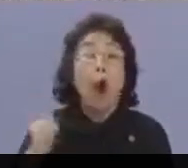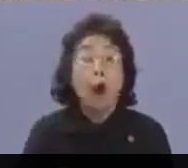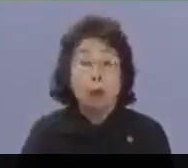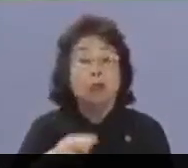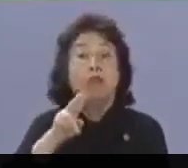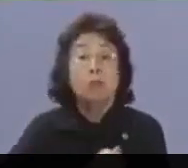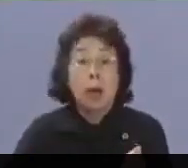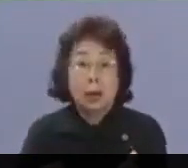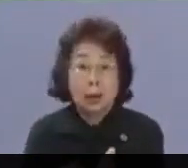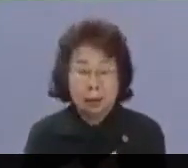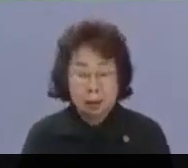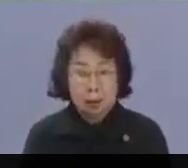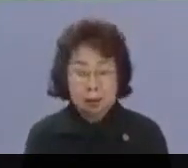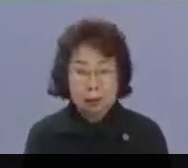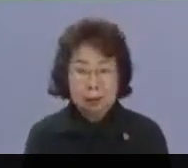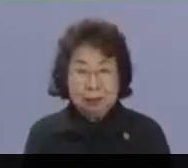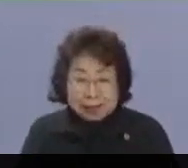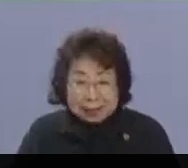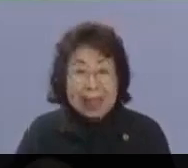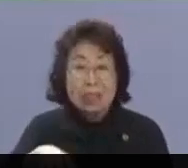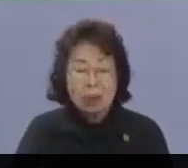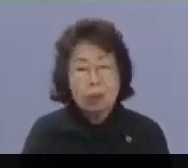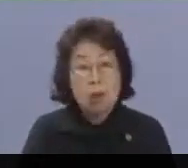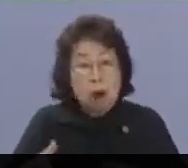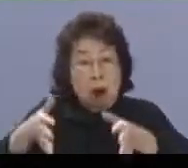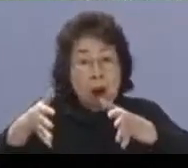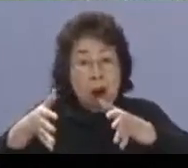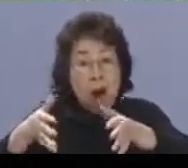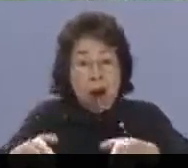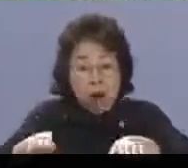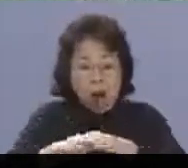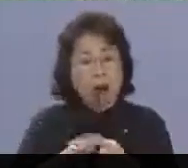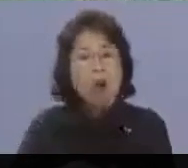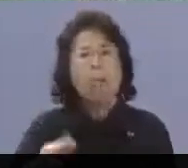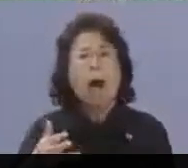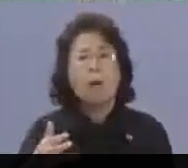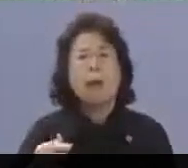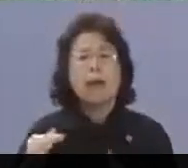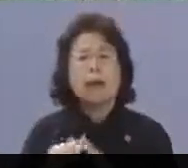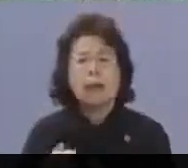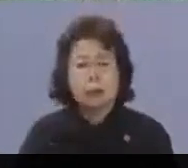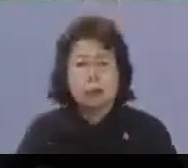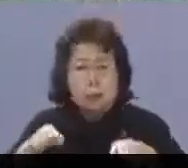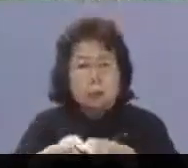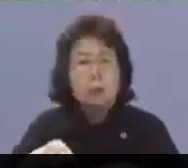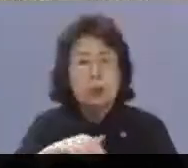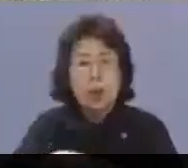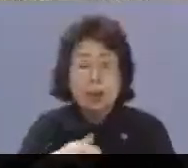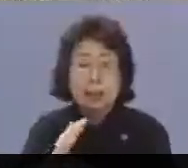매각했습니다. 이제 이곳에는 초고층 주상복합 800여 세대가 들어설 예정입니다.